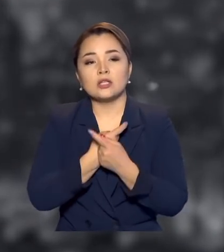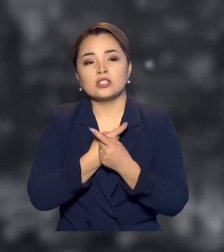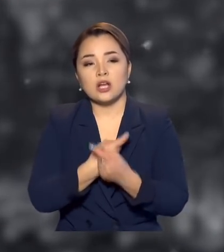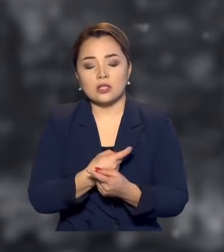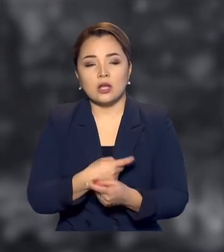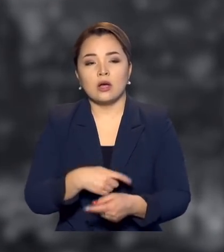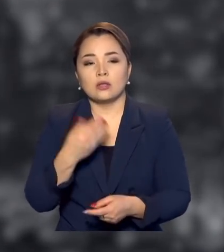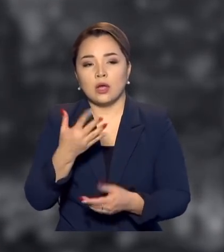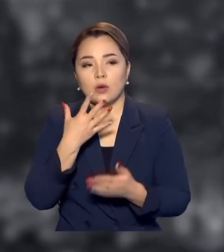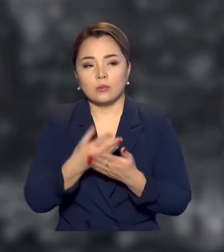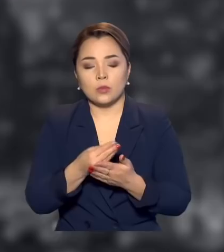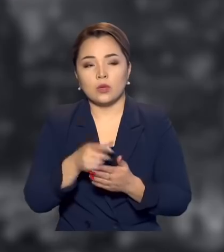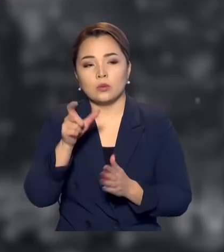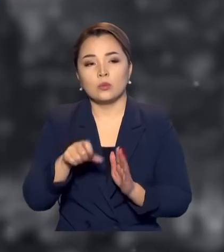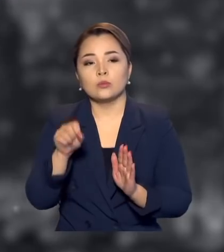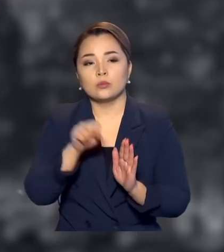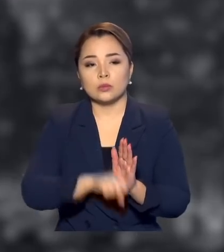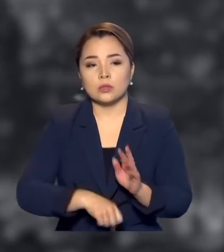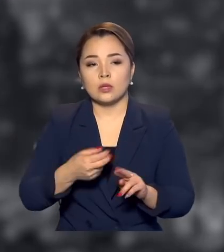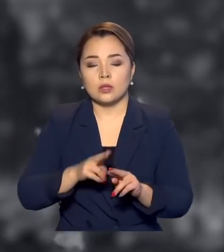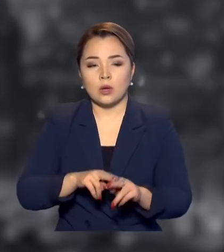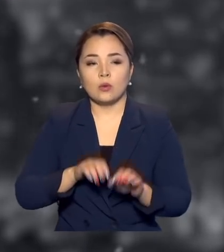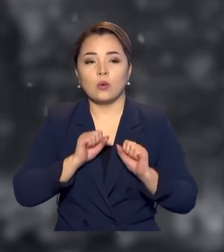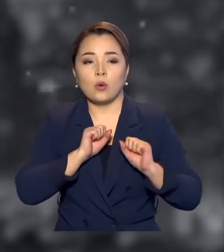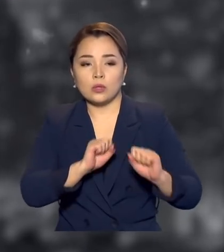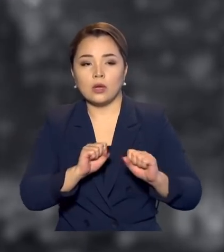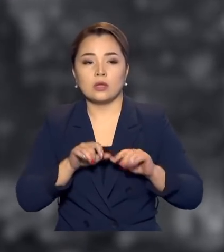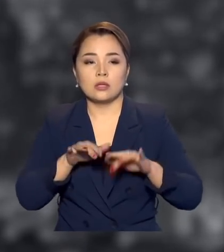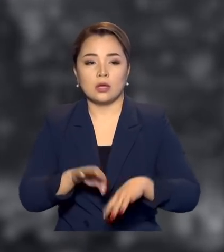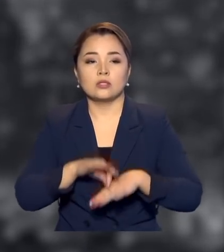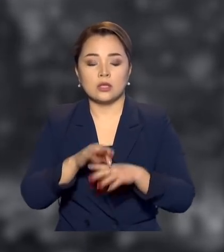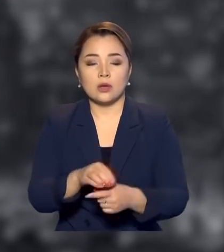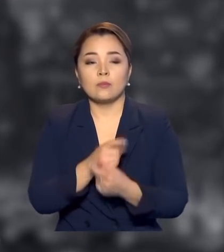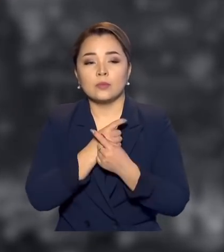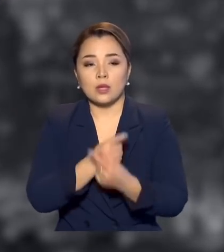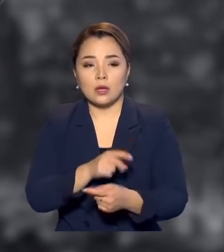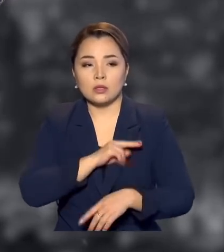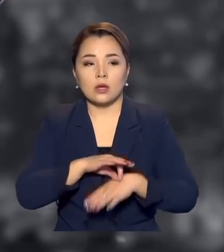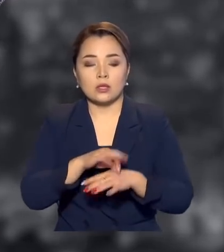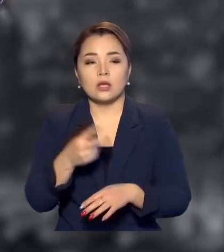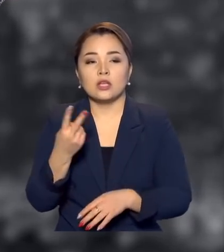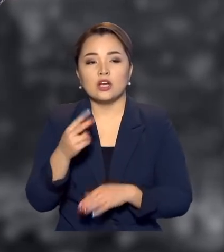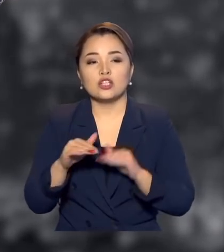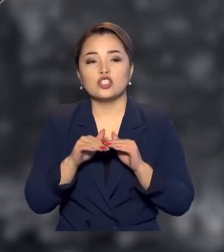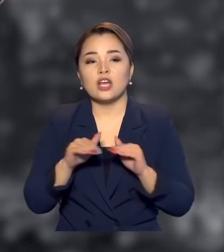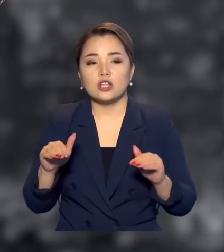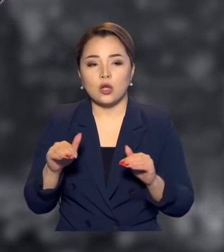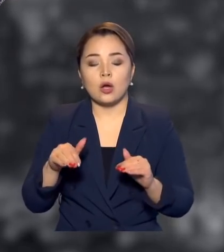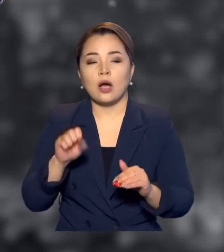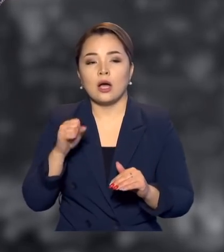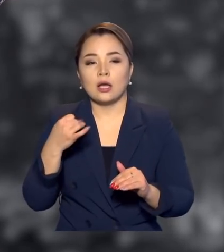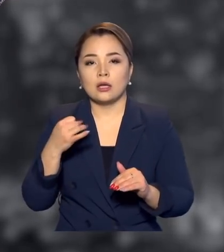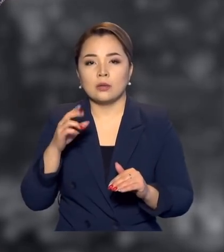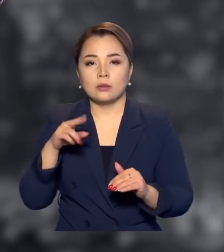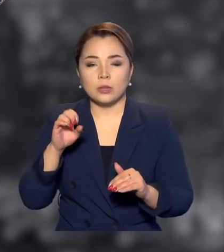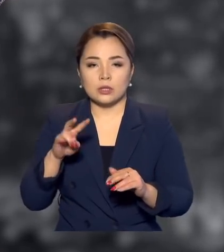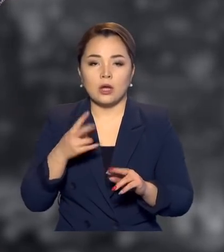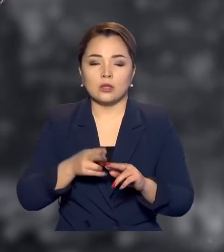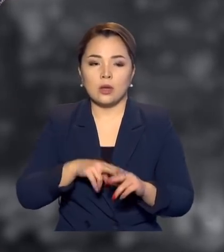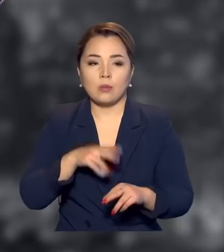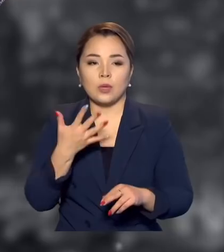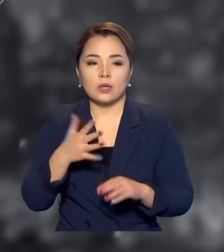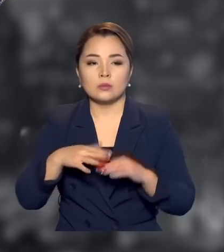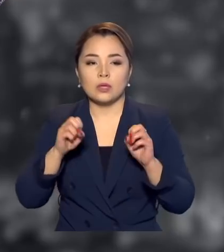жанқиярлығы, сондай-ақ мемлекет мүддесін қорғау кезінде жасаған ерлігі үшін 2-ші дәрежелі айбын орденімен 5 маман